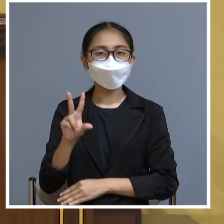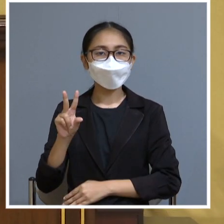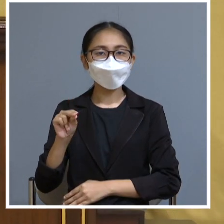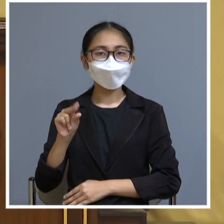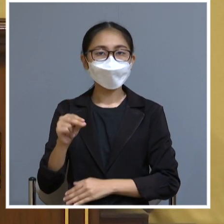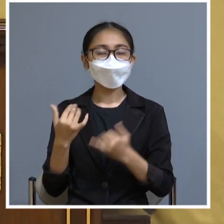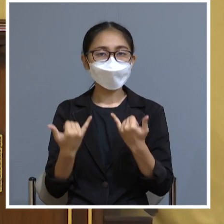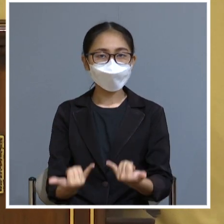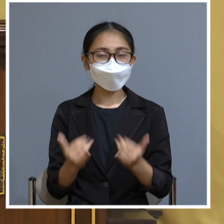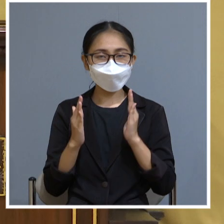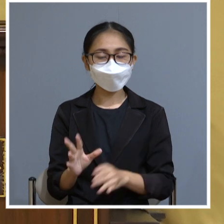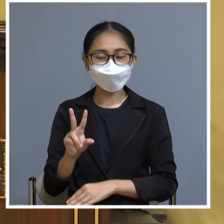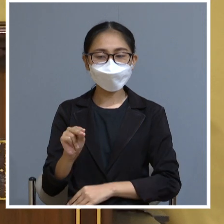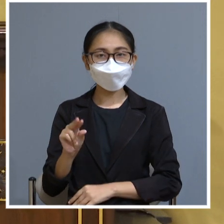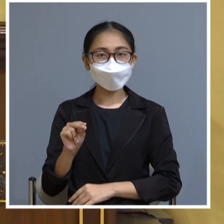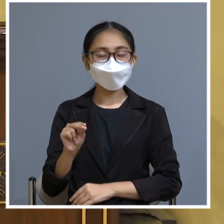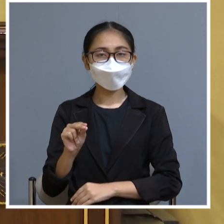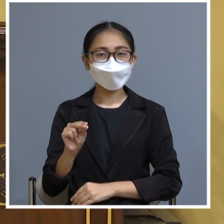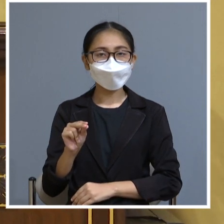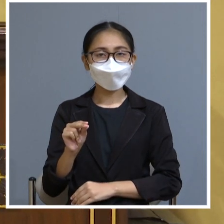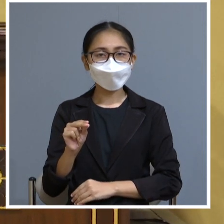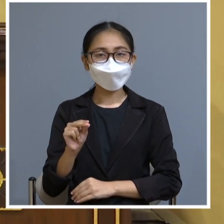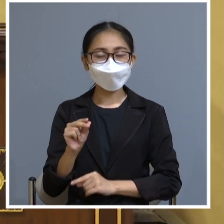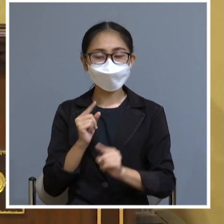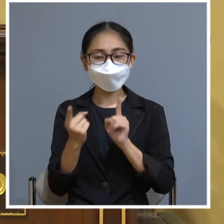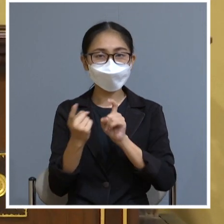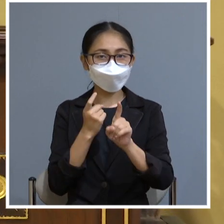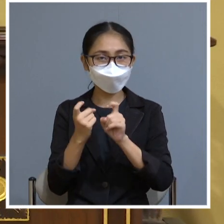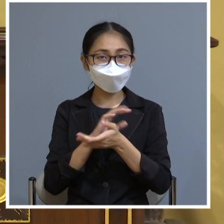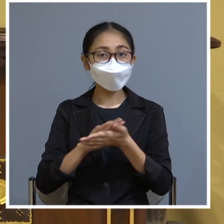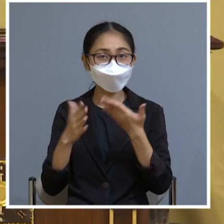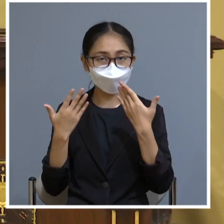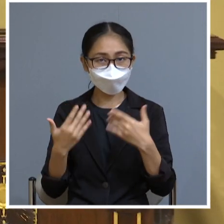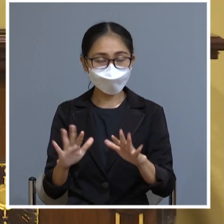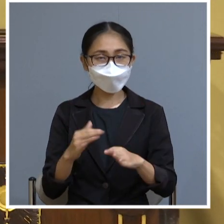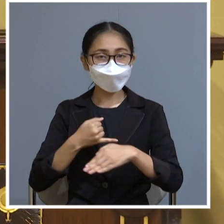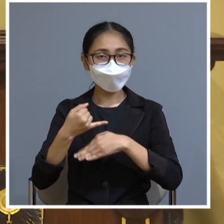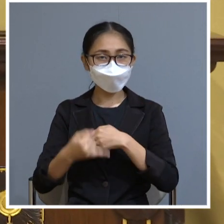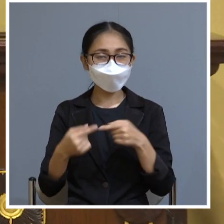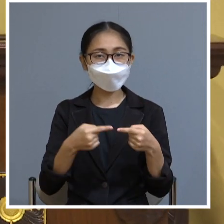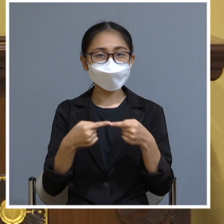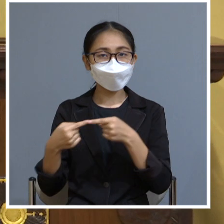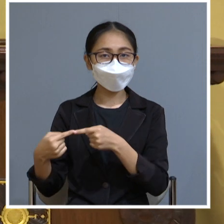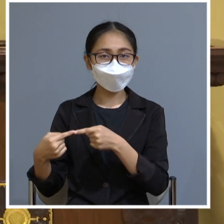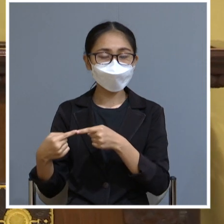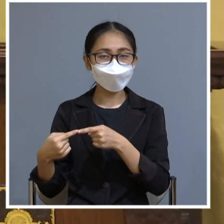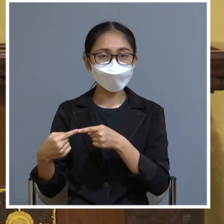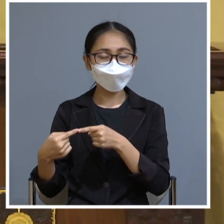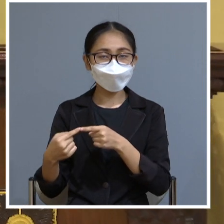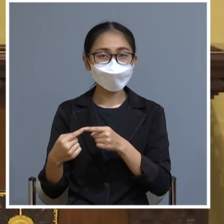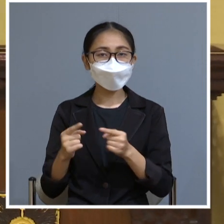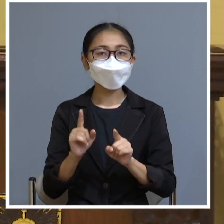ปลดนี้ 30 ท่านได้หาหือจบแล้นะครัเราก็จะเข้าสู่รเปย αหวระของขอ